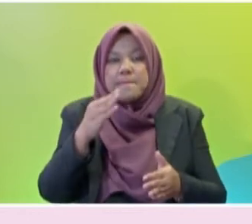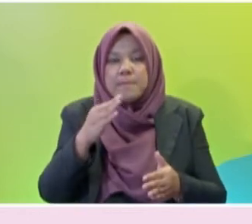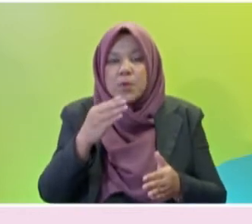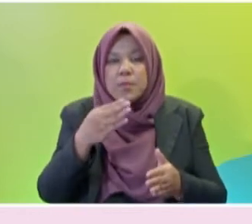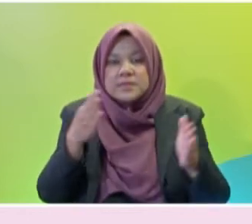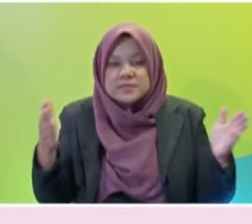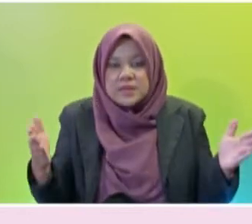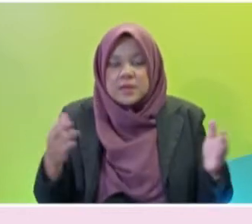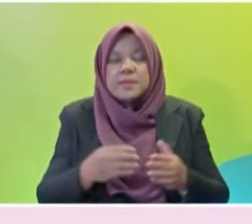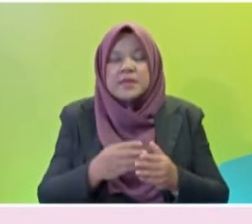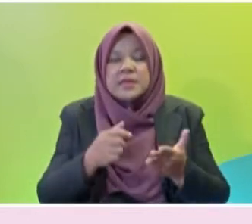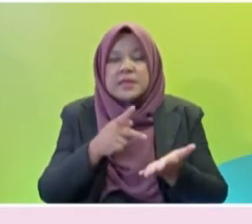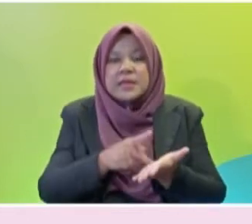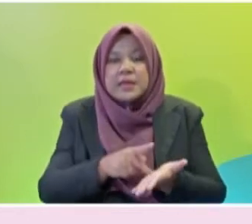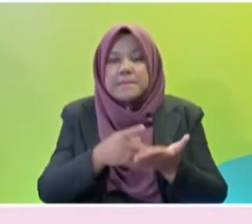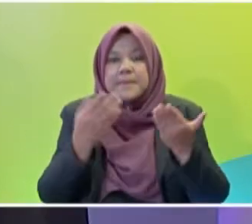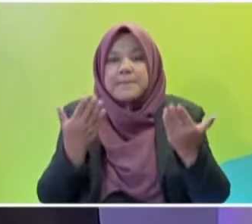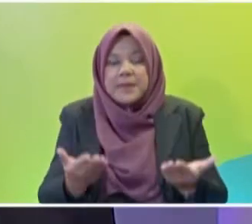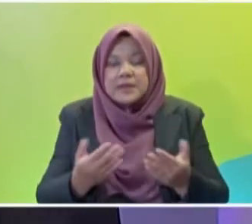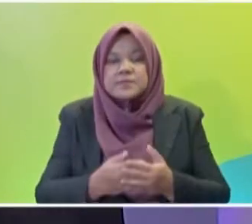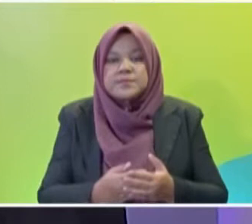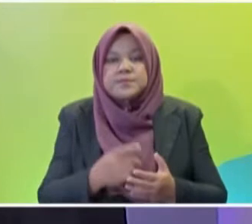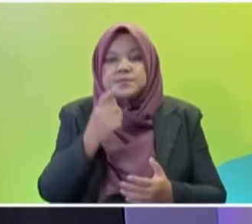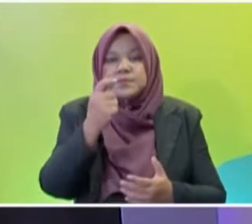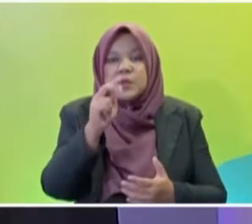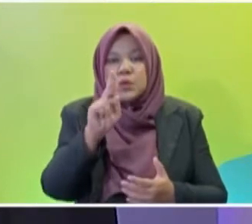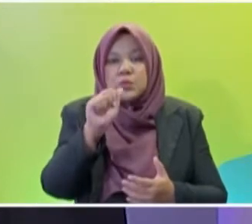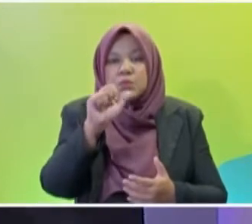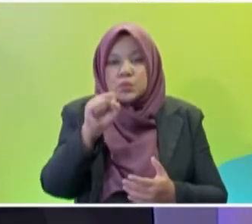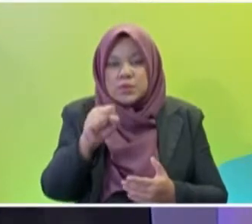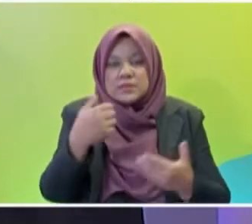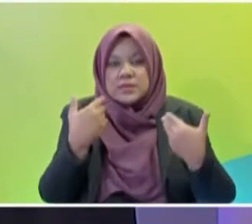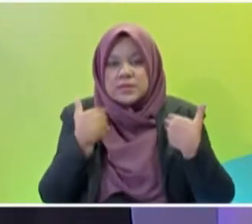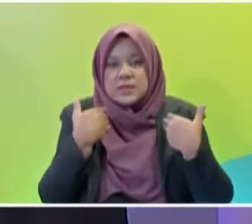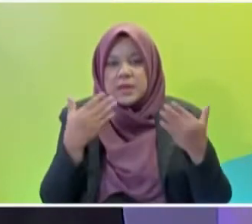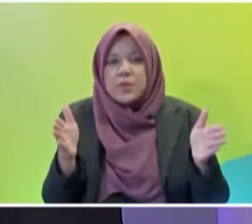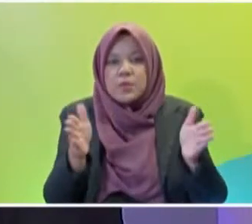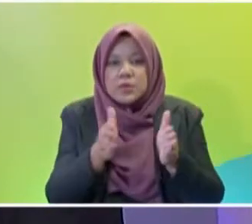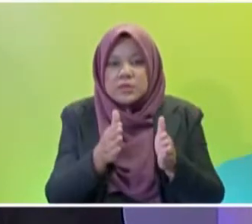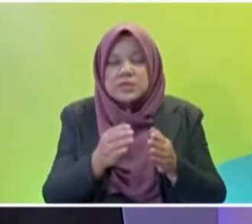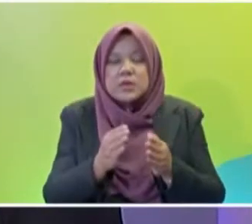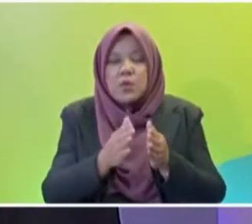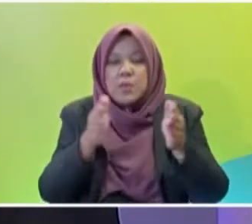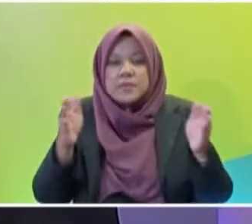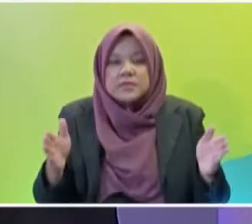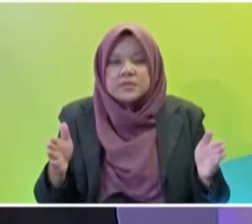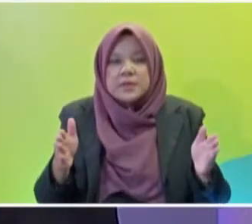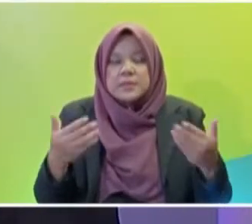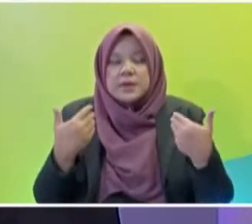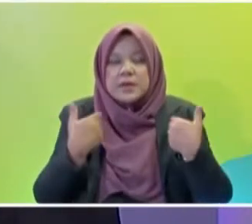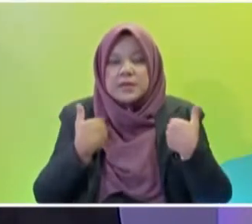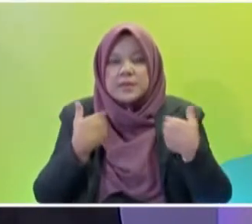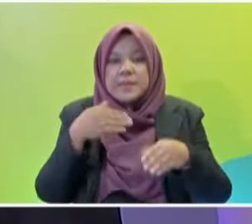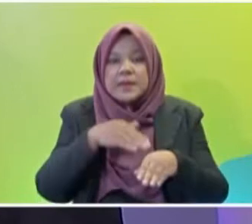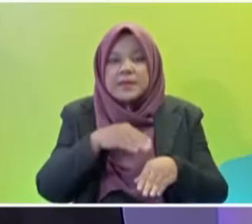Nak mudah kita katakan macam inilah. So tuas berada pada keadaan umbuh kecil manakala umbuh besar berada pada beban.